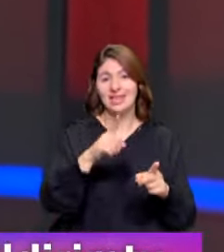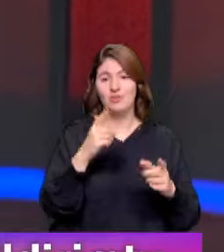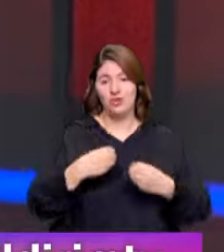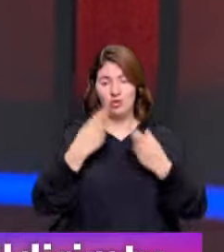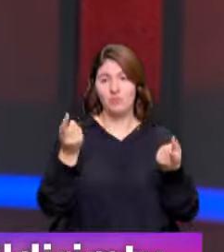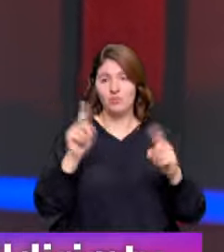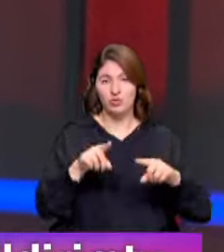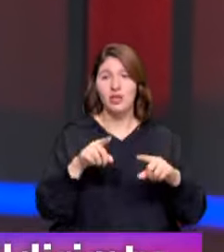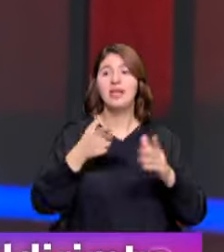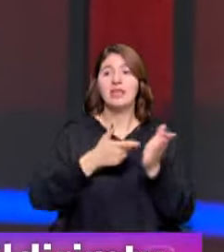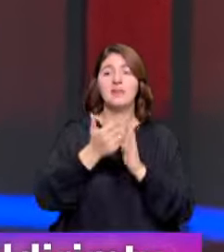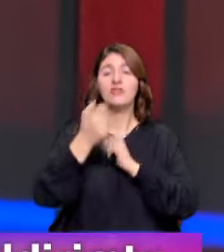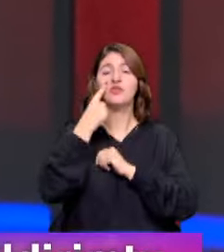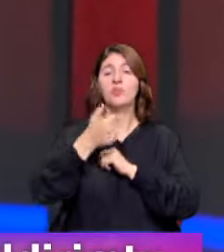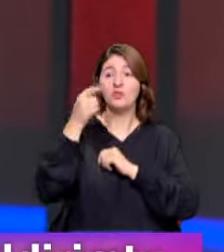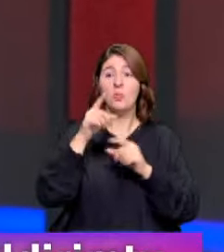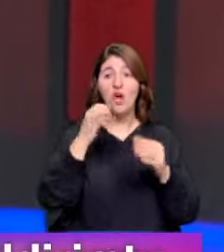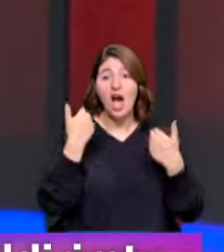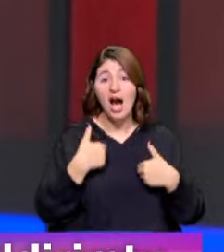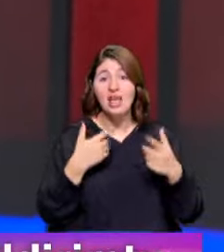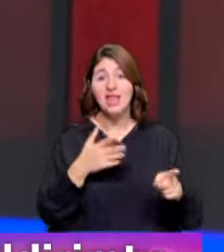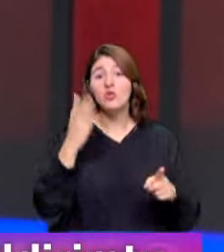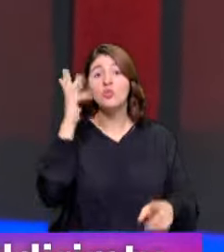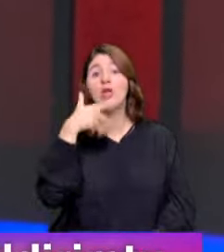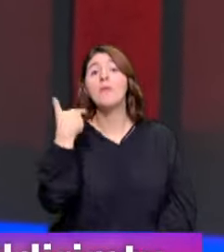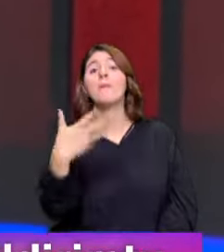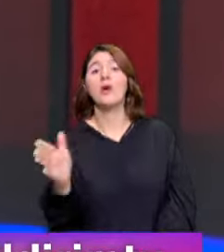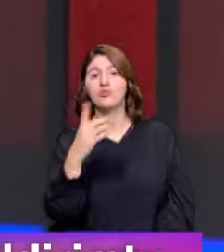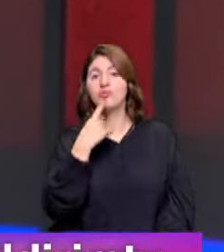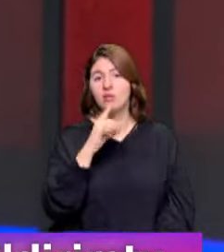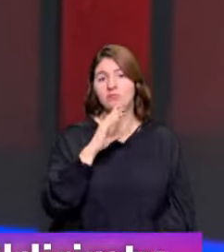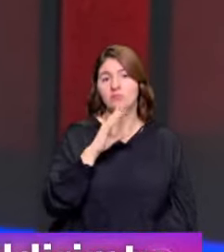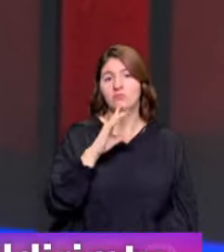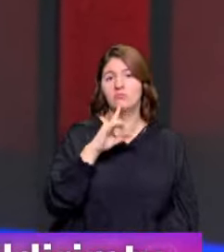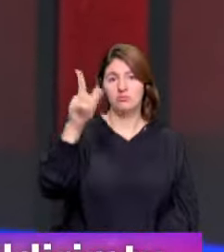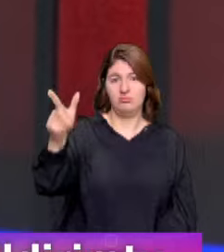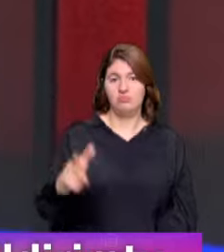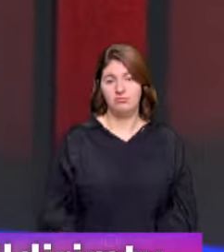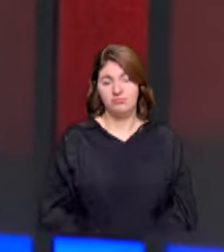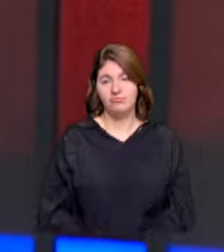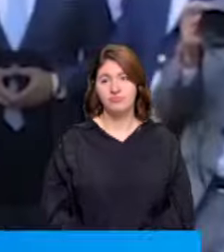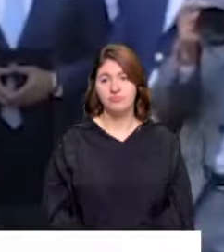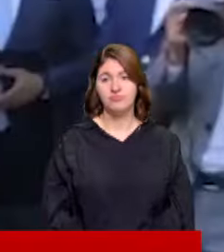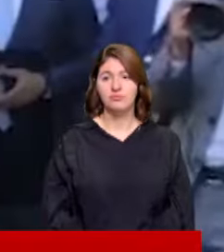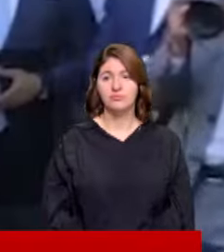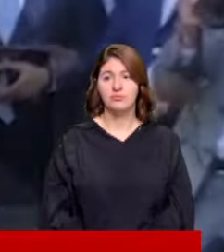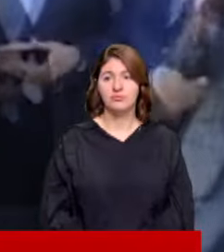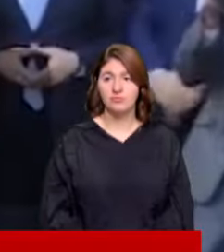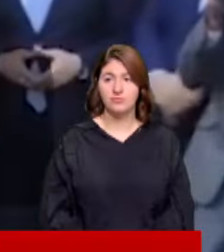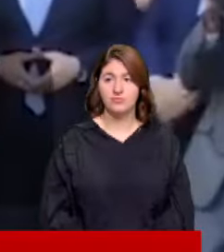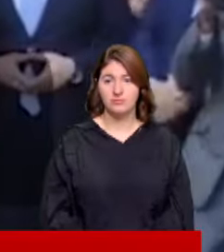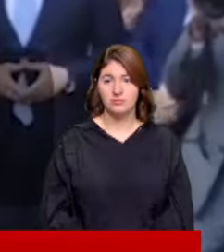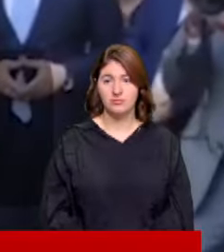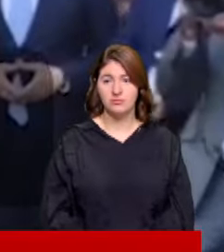Tarım Bakanı ve Cumhurbaşkanı'na bu halden utanmıyor musunuz diye seslendi. Çiftçinin elindeki ürün